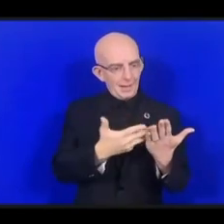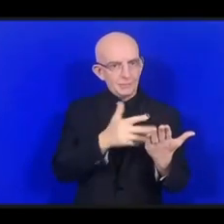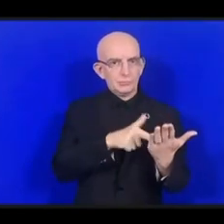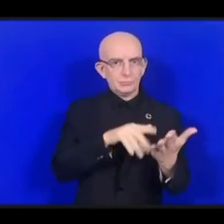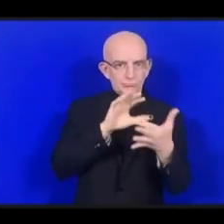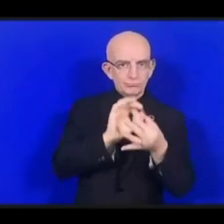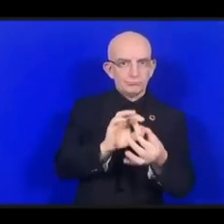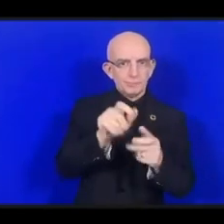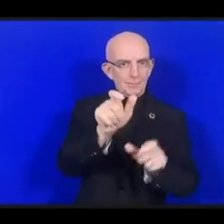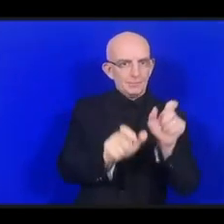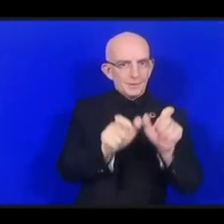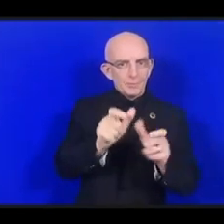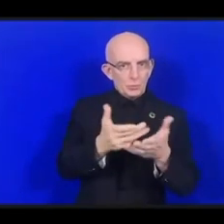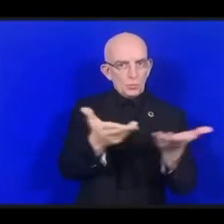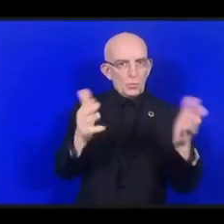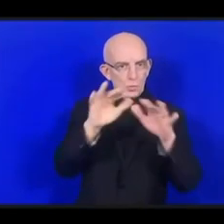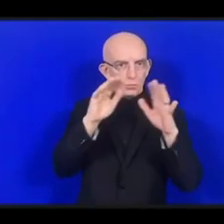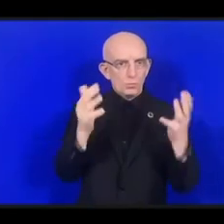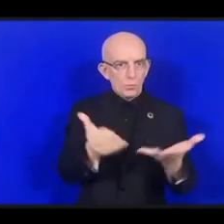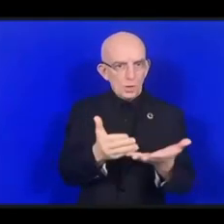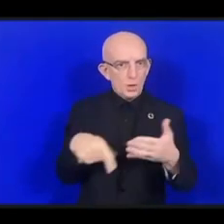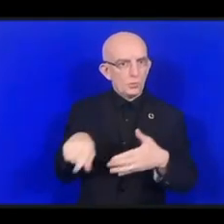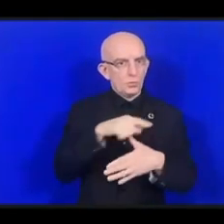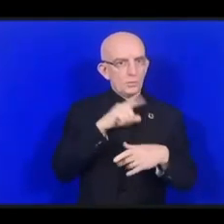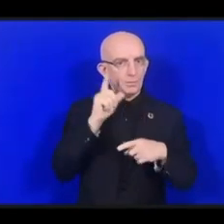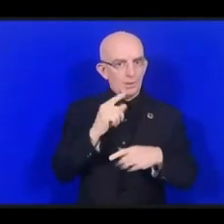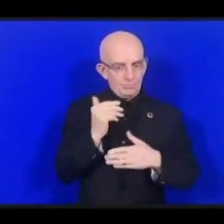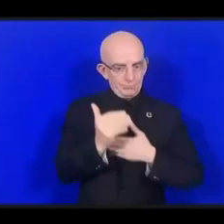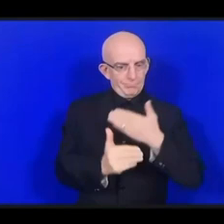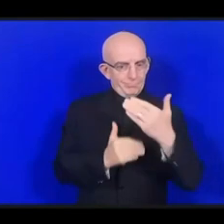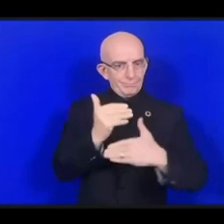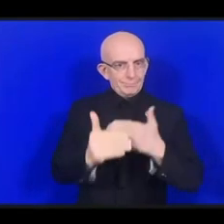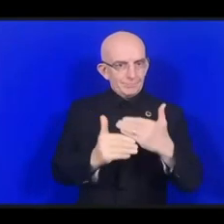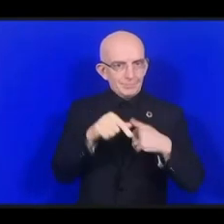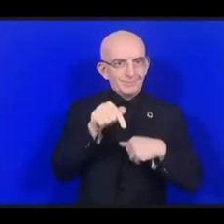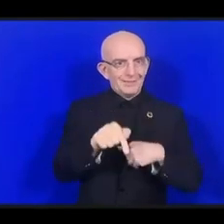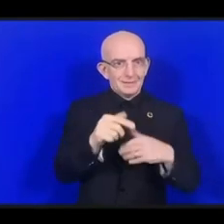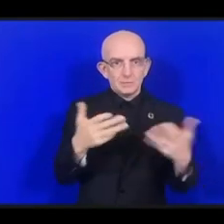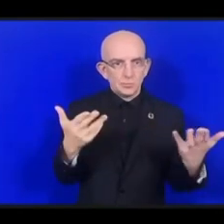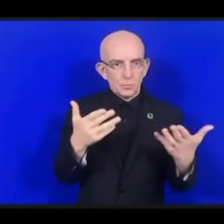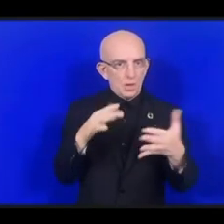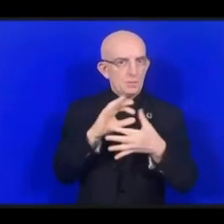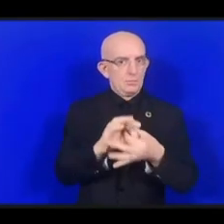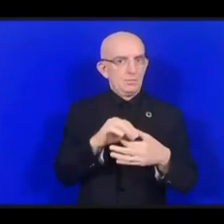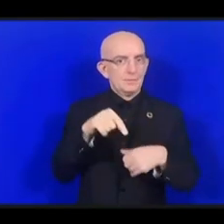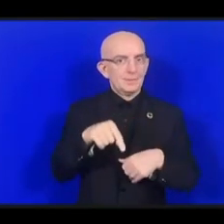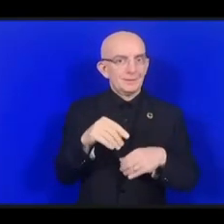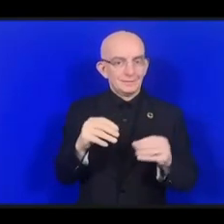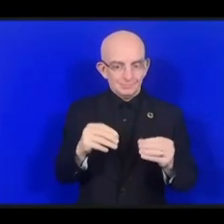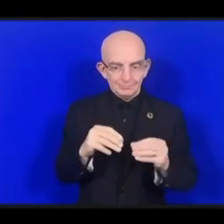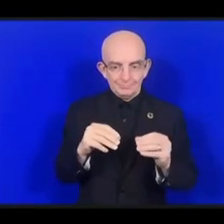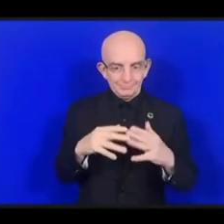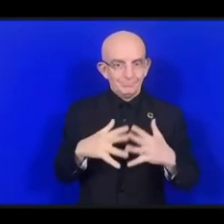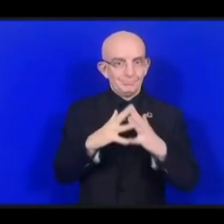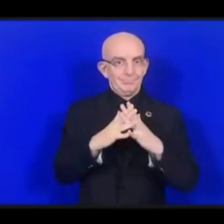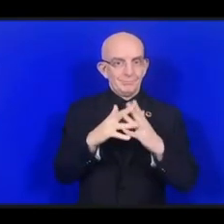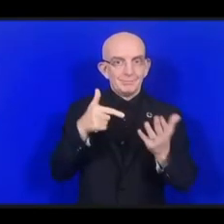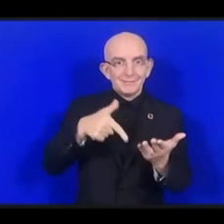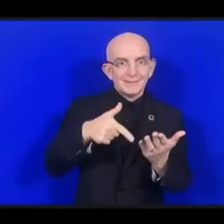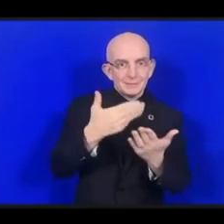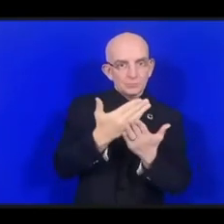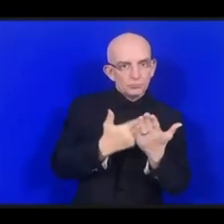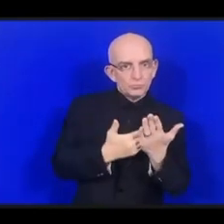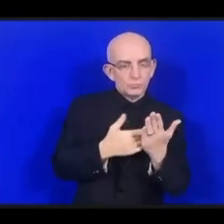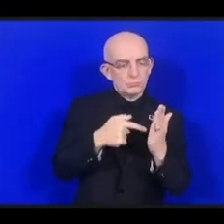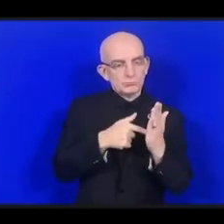normes et de que prépareront les législateurs mais également les autres parties prenantes